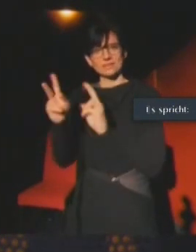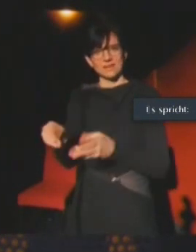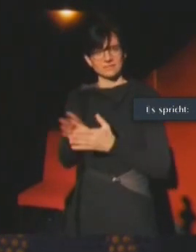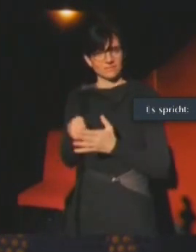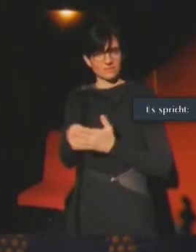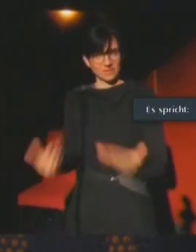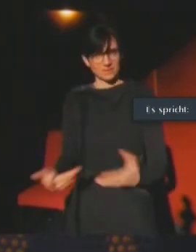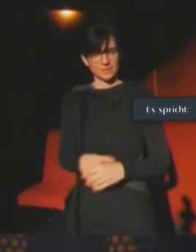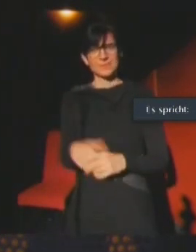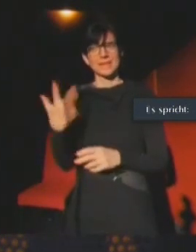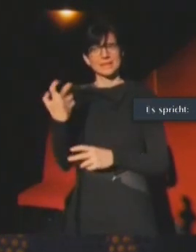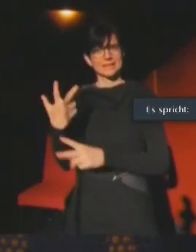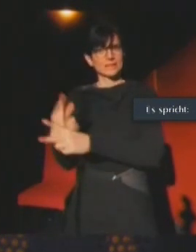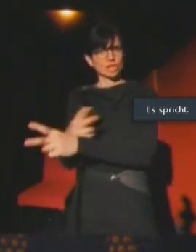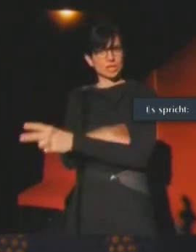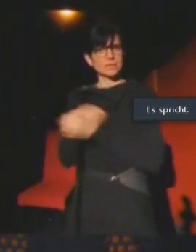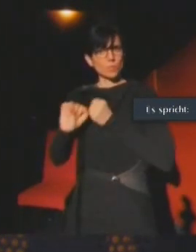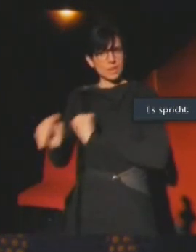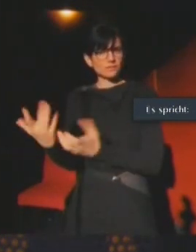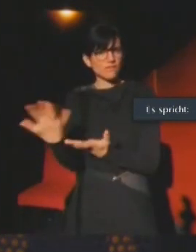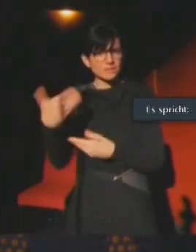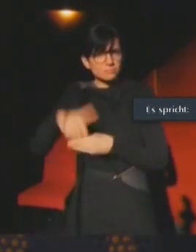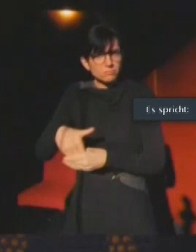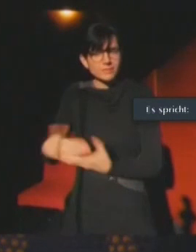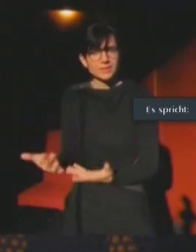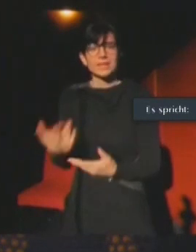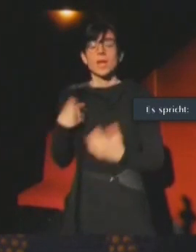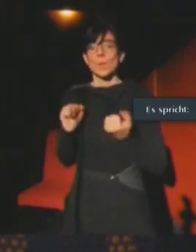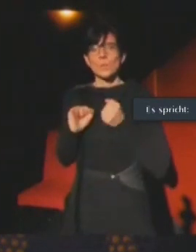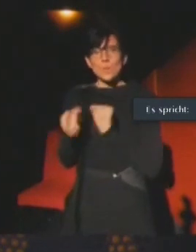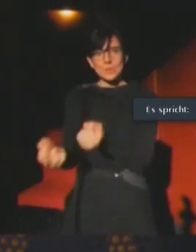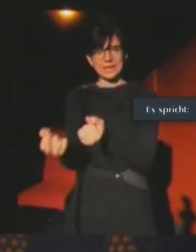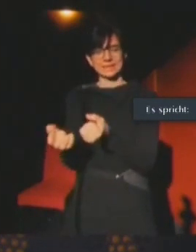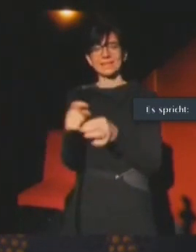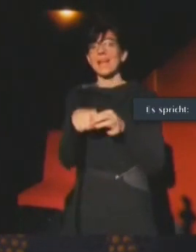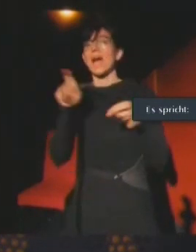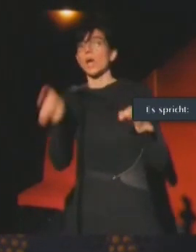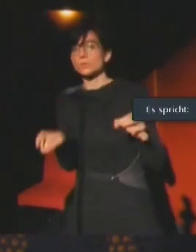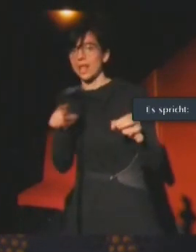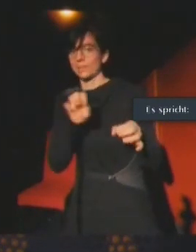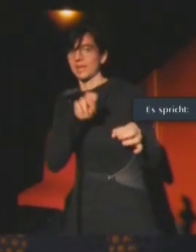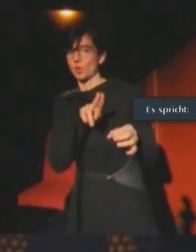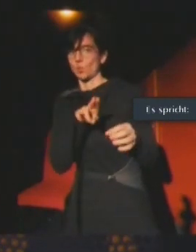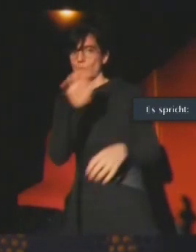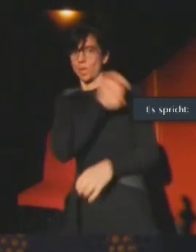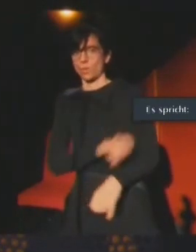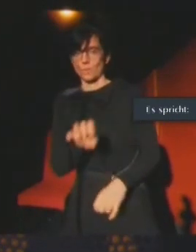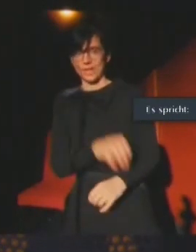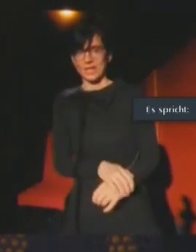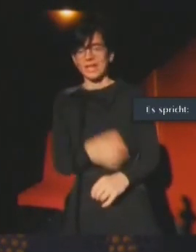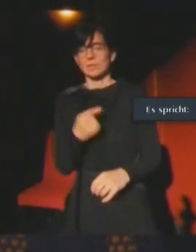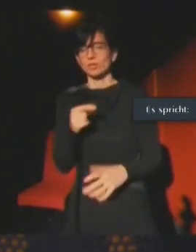kann. Drittstaatsmobilität heißt in dem Zusammenhang Mobilität außerhalb von EU-Europa,